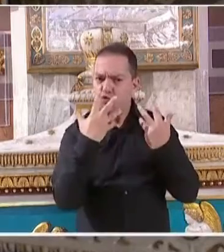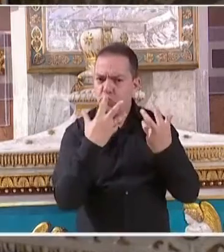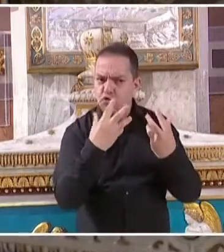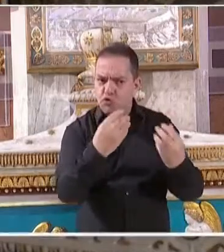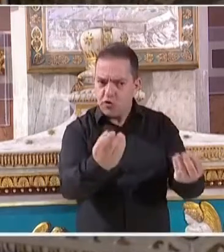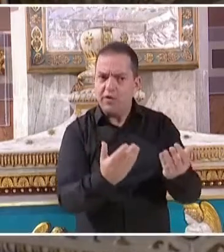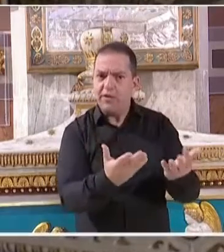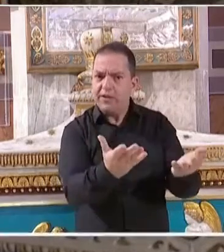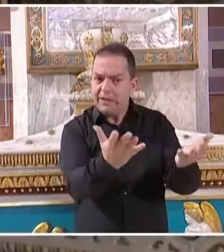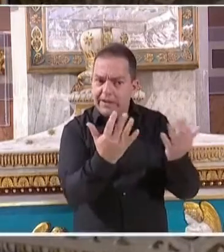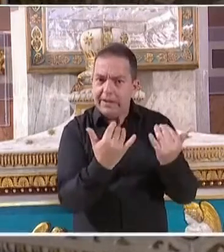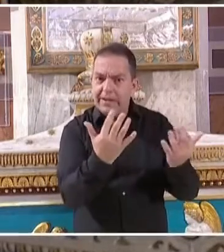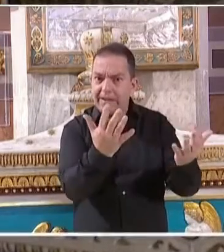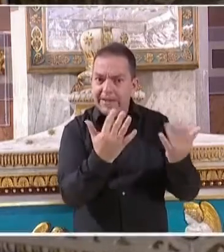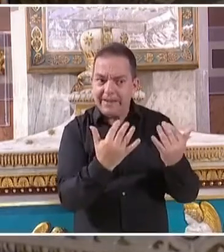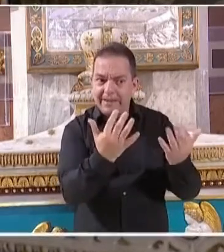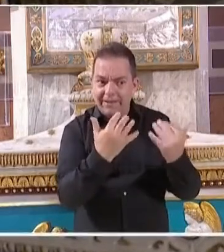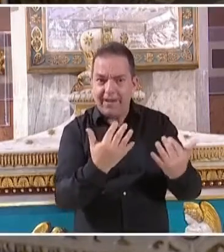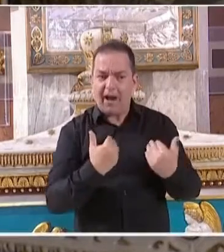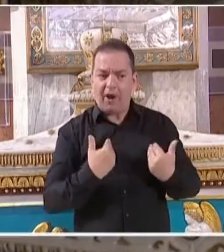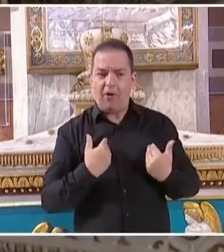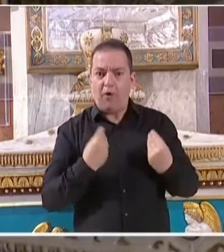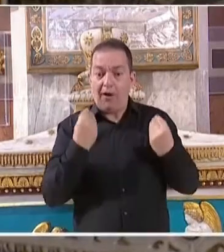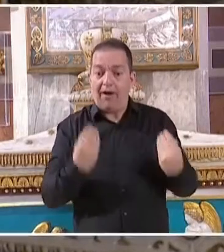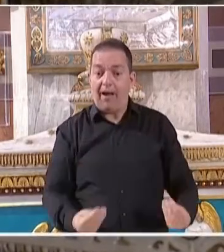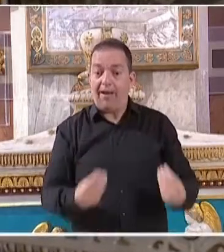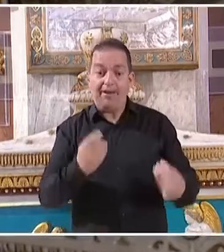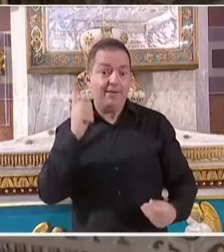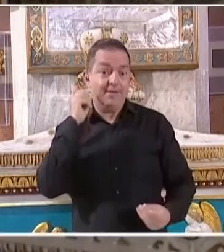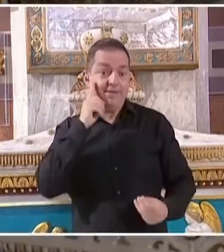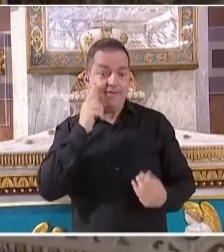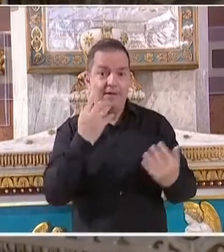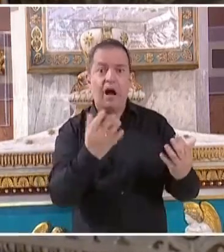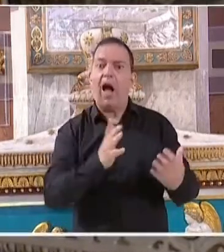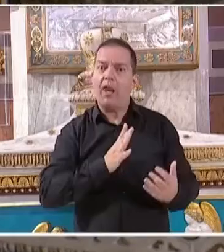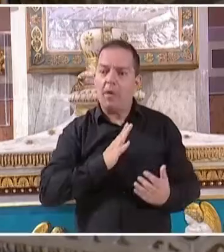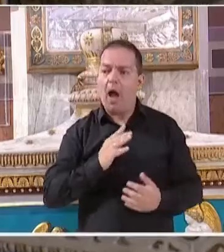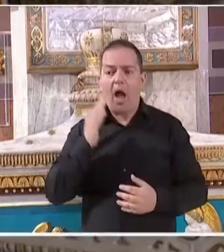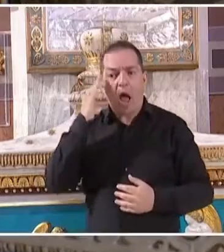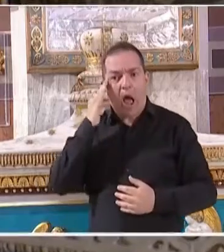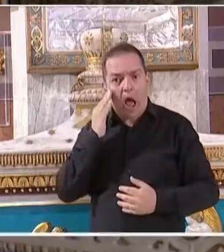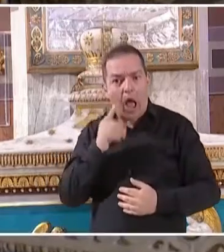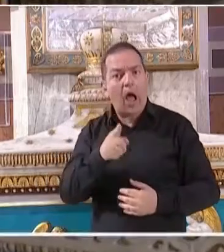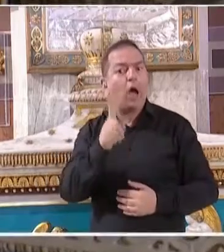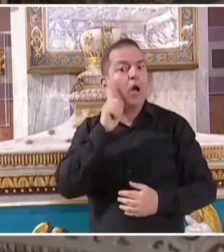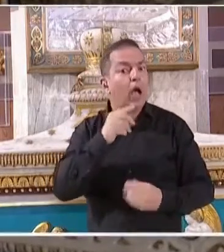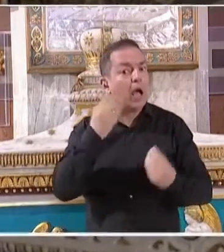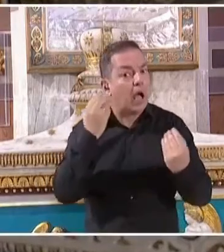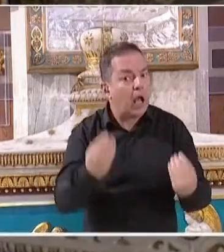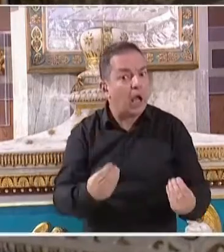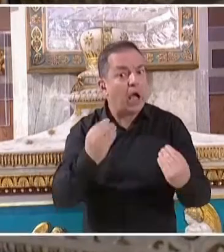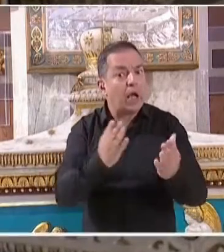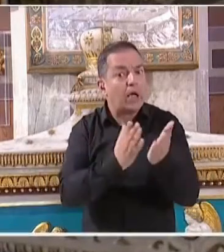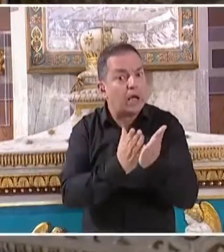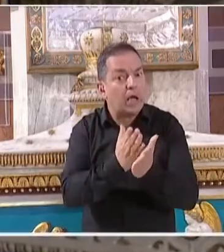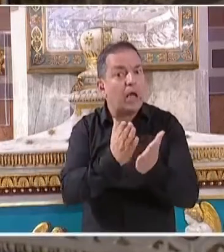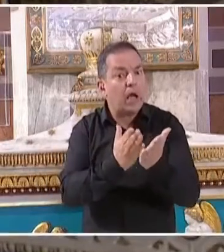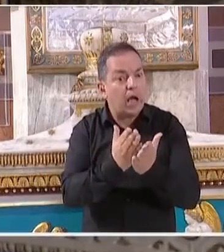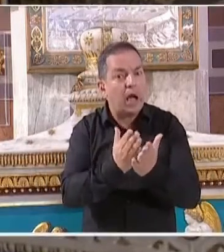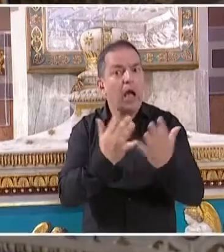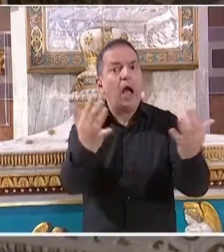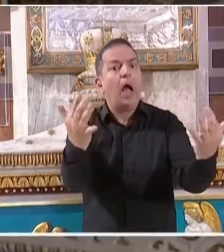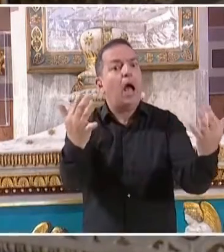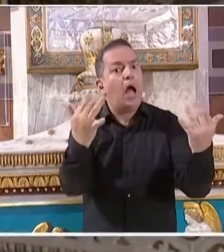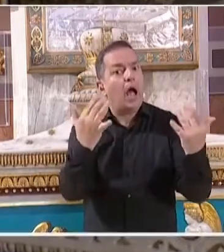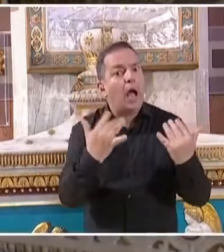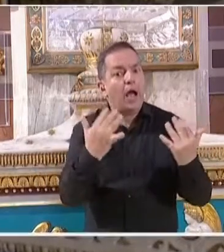προσελκύοντας την εμπιστοσύνη τους στην δαιμονική μαντεία ως δήθεν ενέργεια